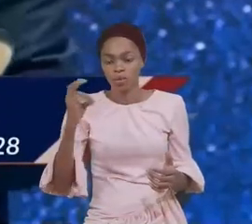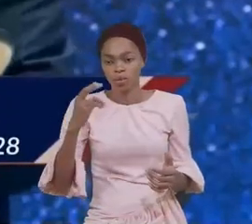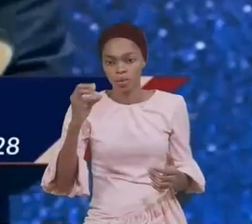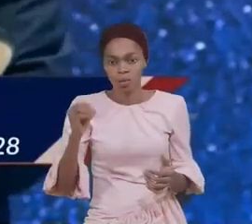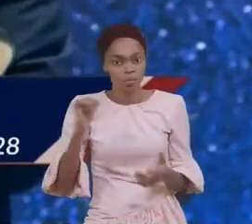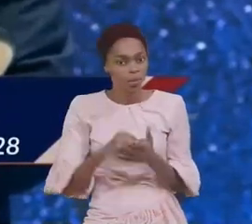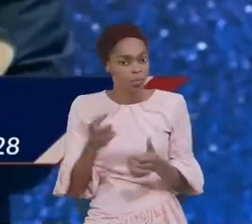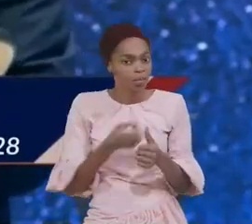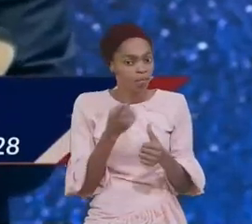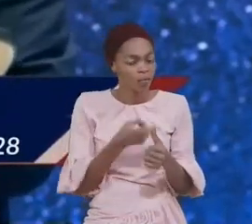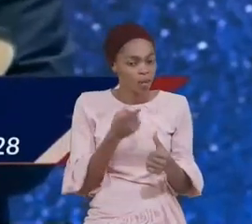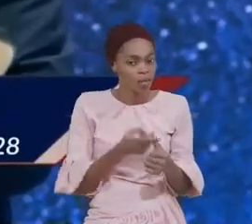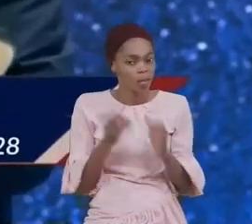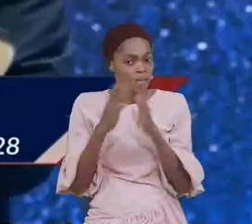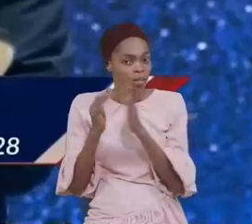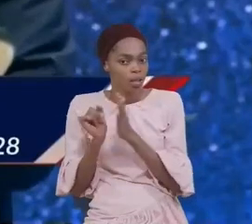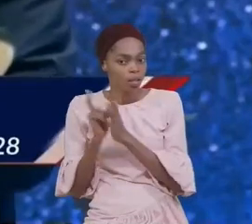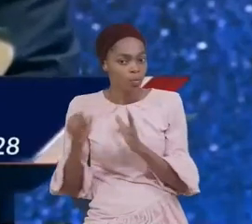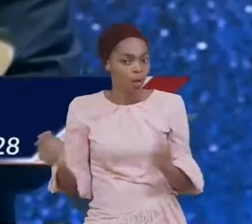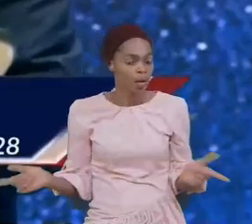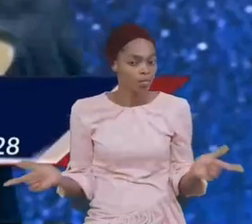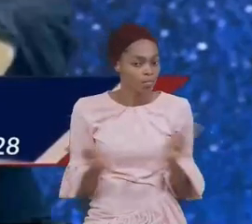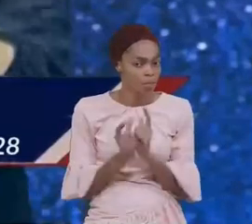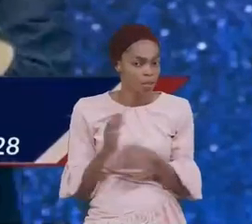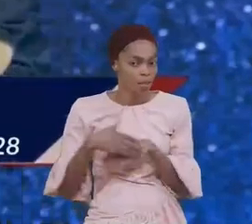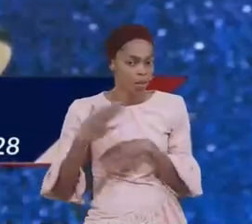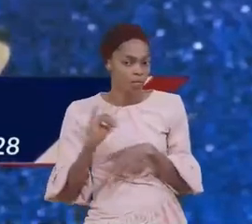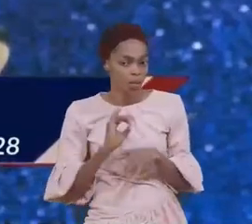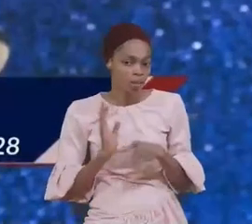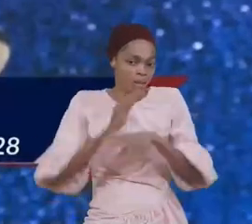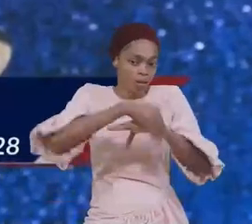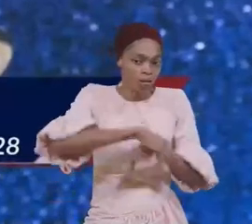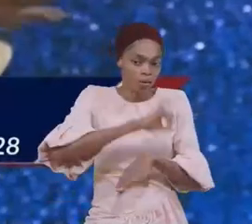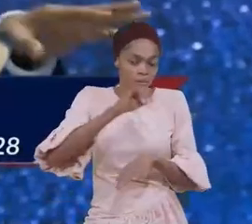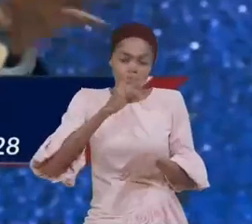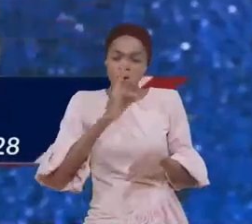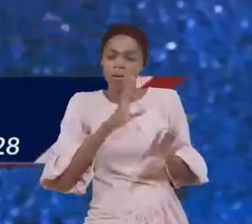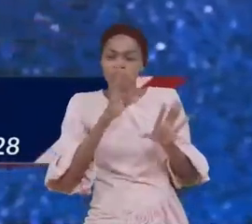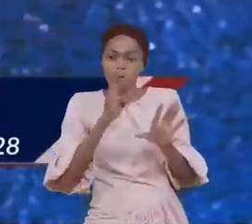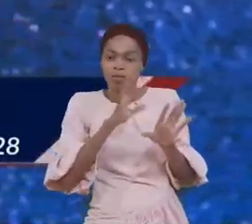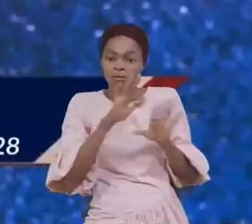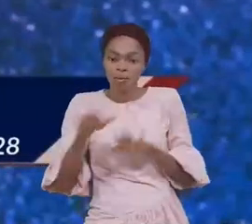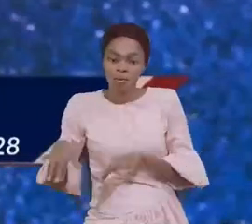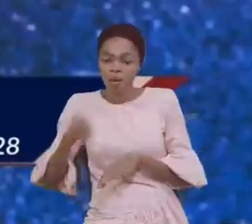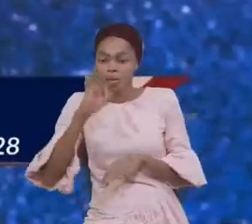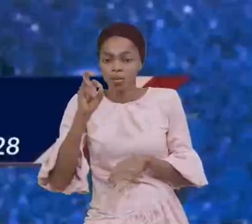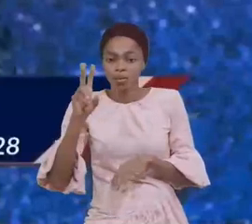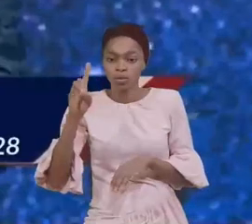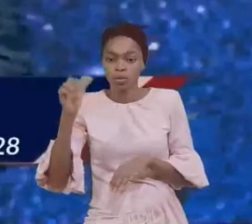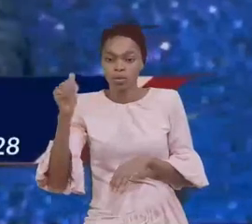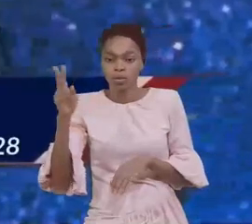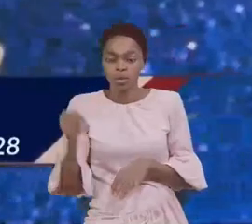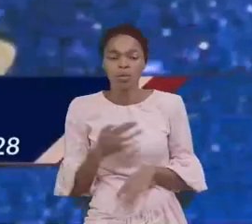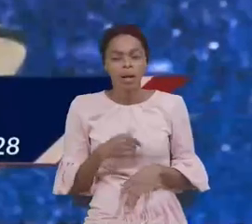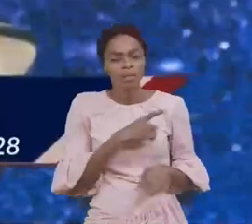soldats. » C'est la première ville à aborder après la traversée du Jourdain. Le Seigneur a dit, Jéricho, ce